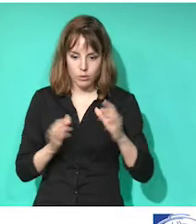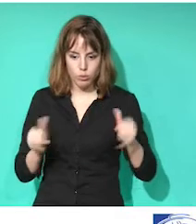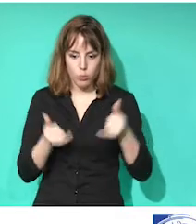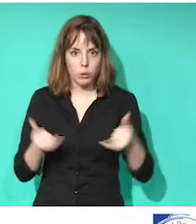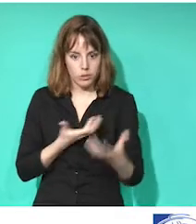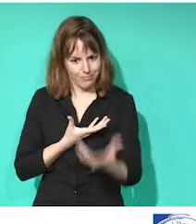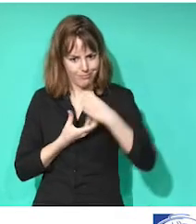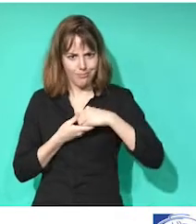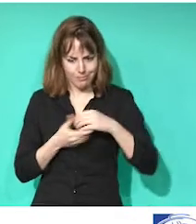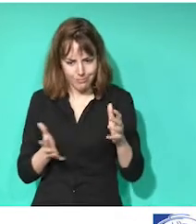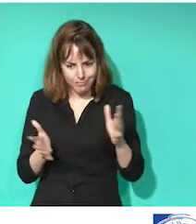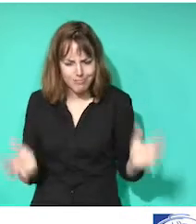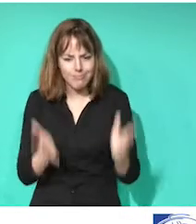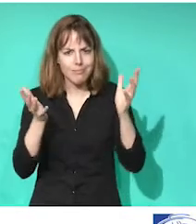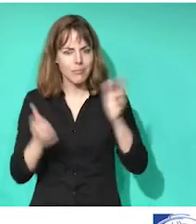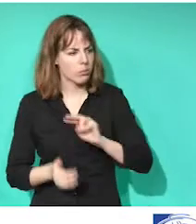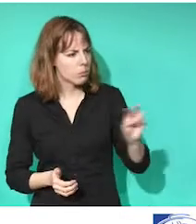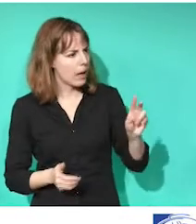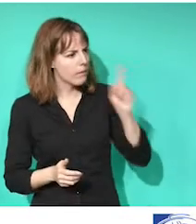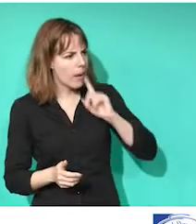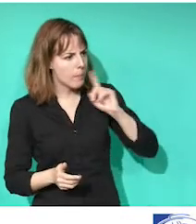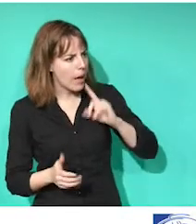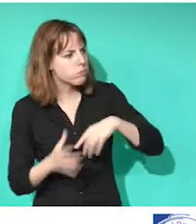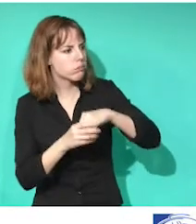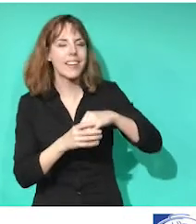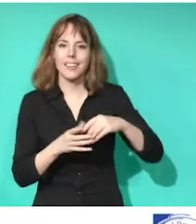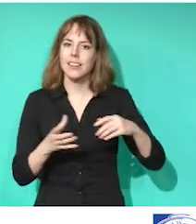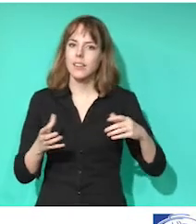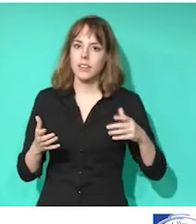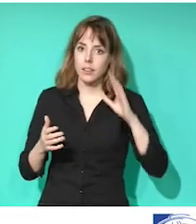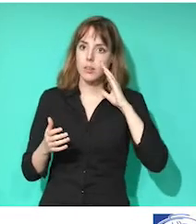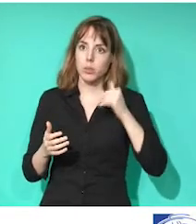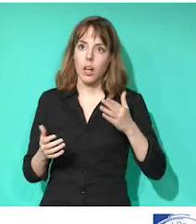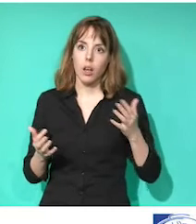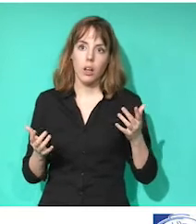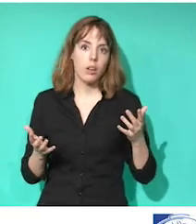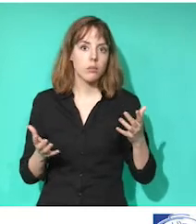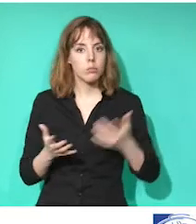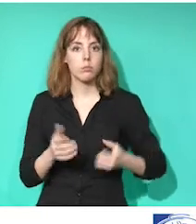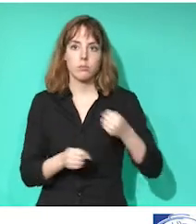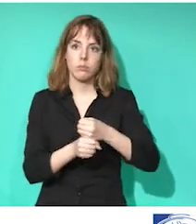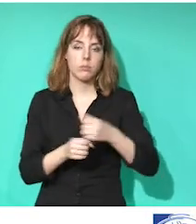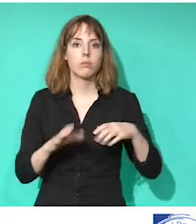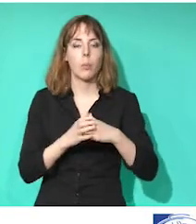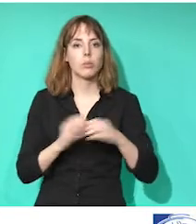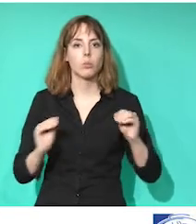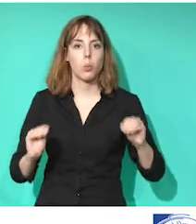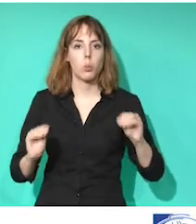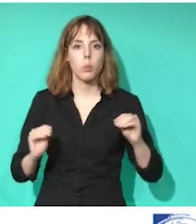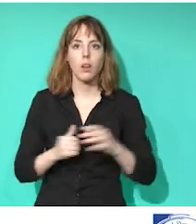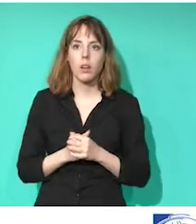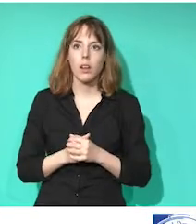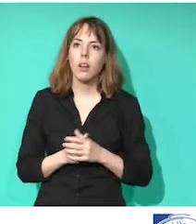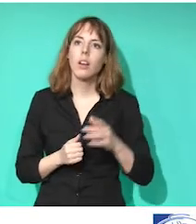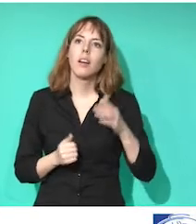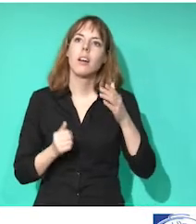vraiment pris ce parti pris-là, et on a décidé de mettre en place une formation avec Femix Sport, Marie-Françoise, là-haut, vous